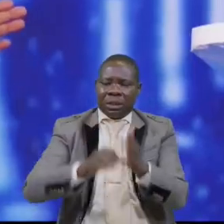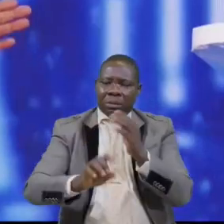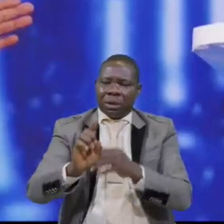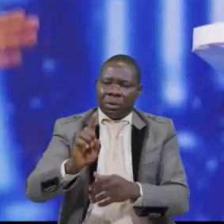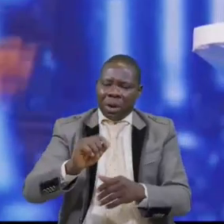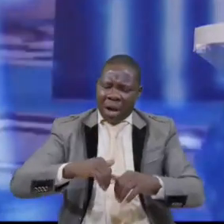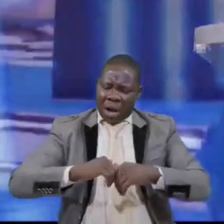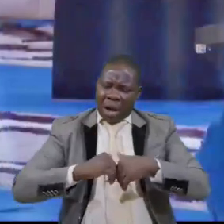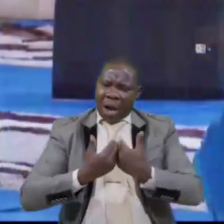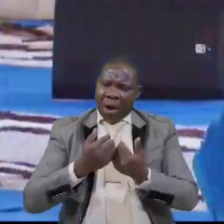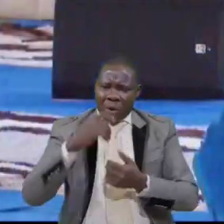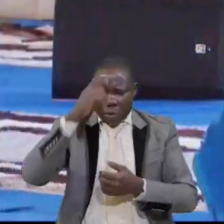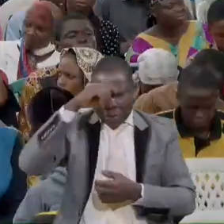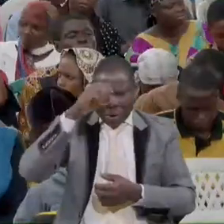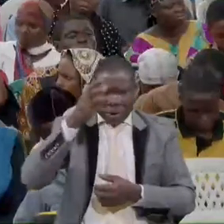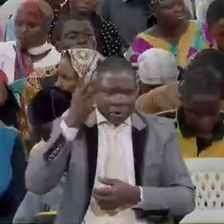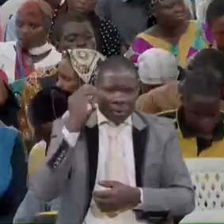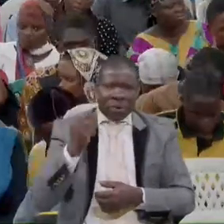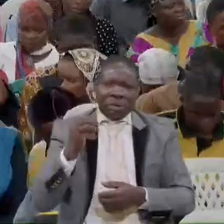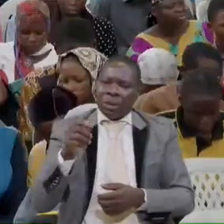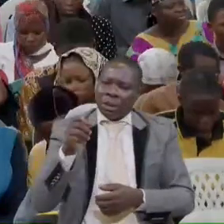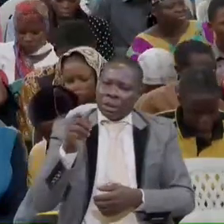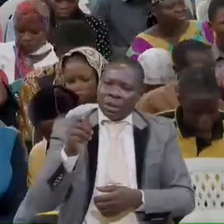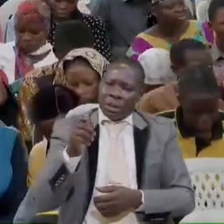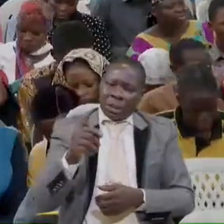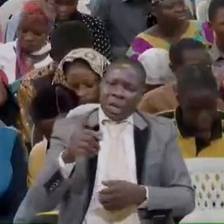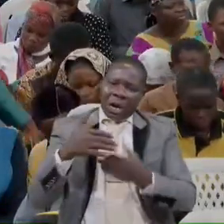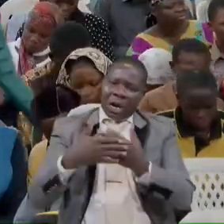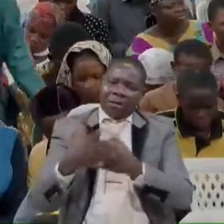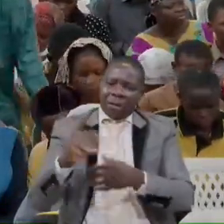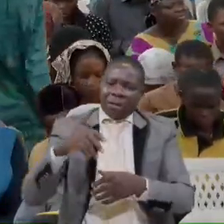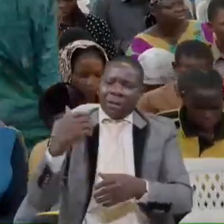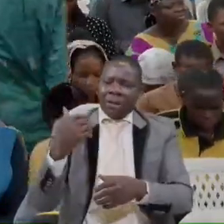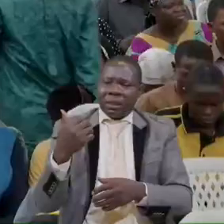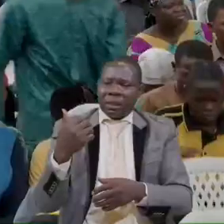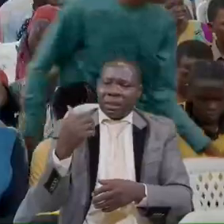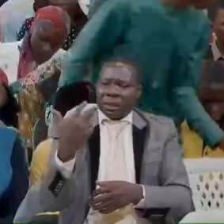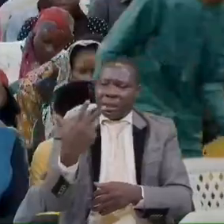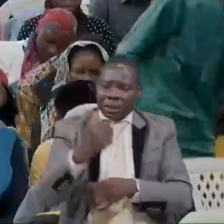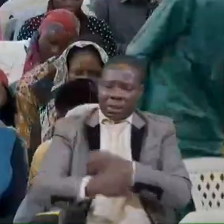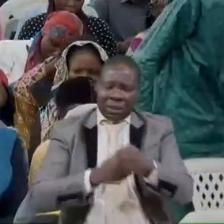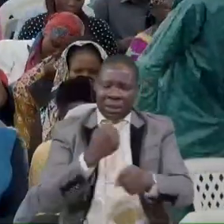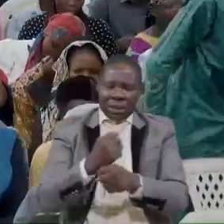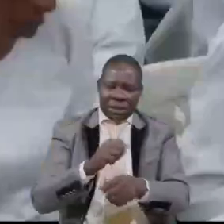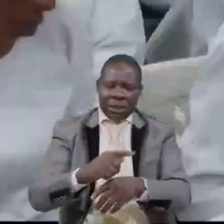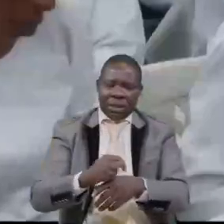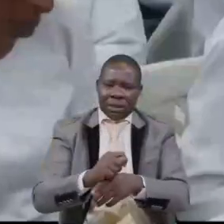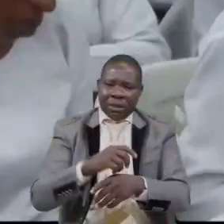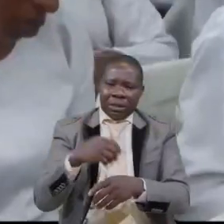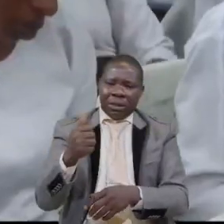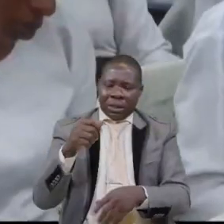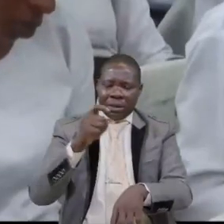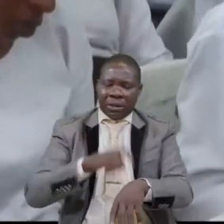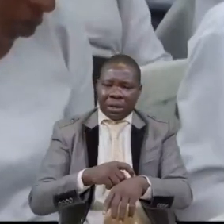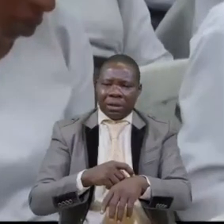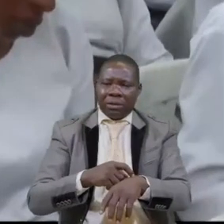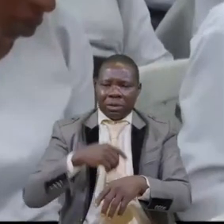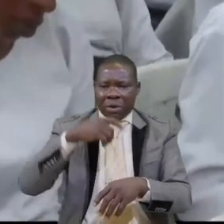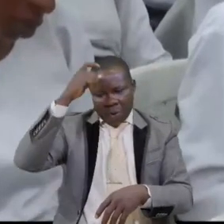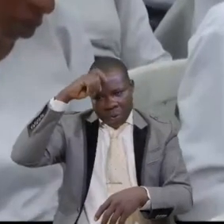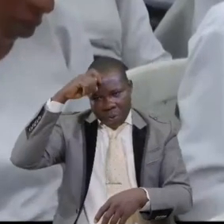sage? Et à la fin de la formation, 10 fois plus sage. Dans le